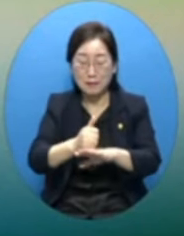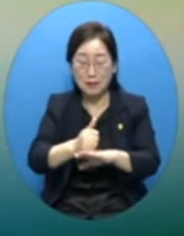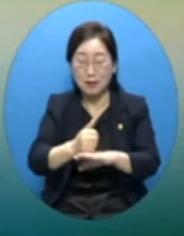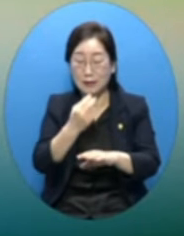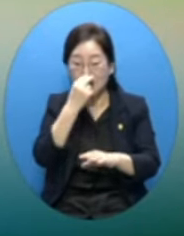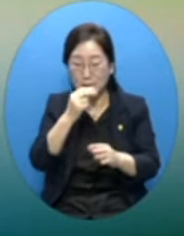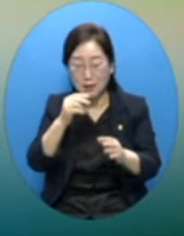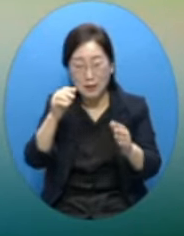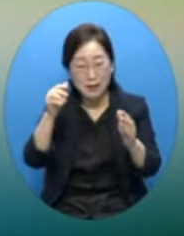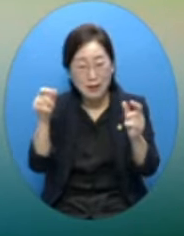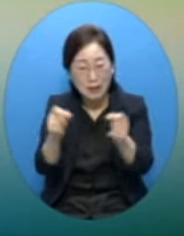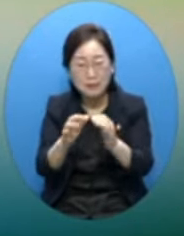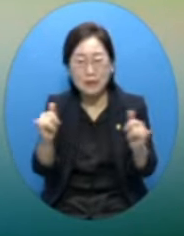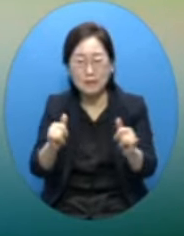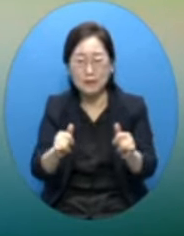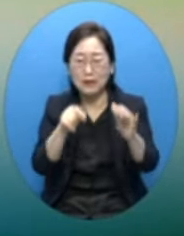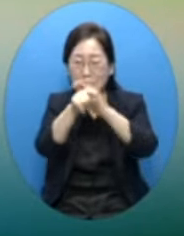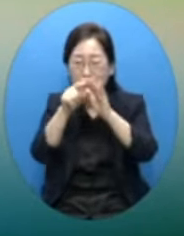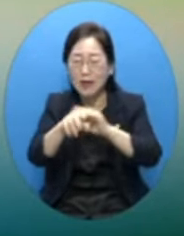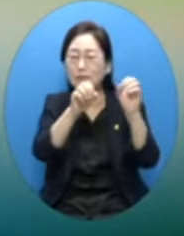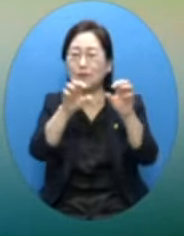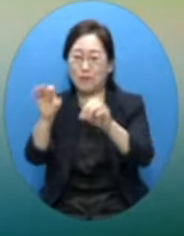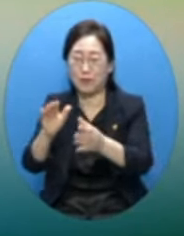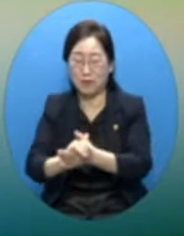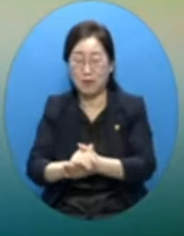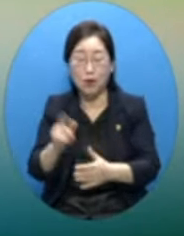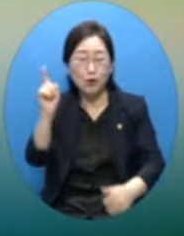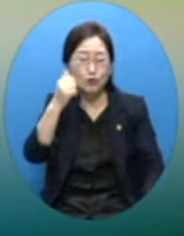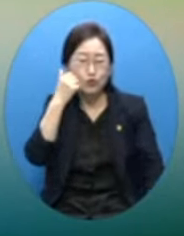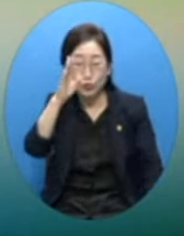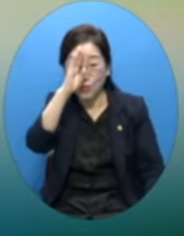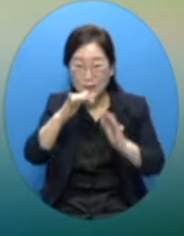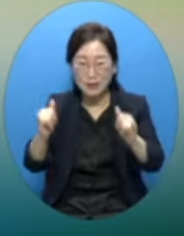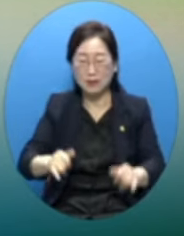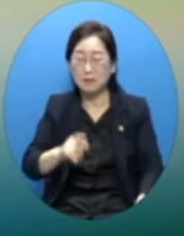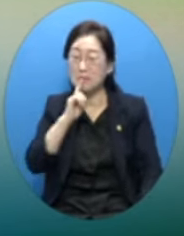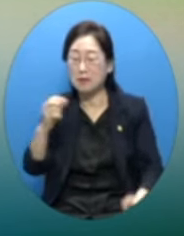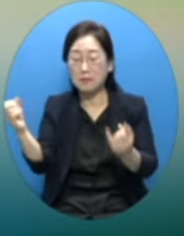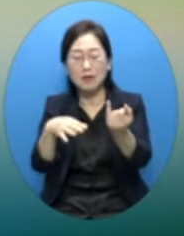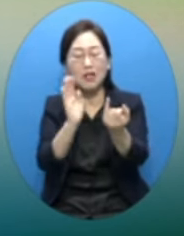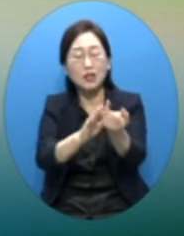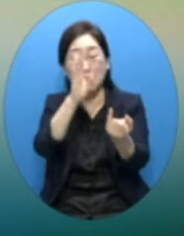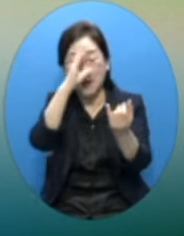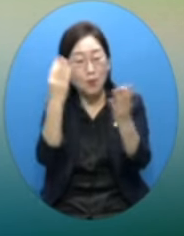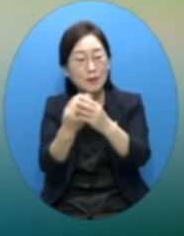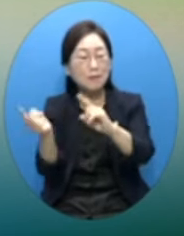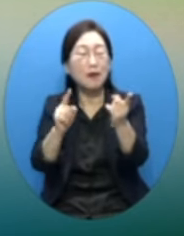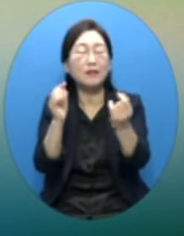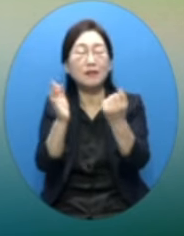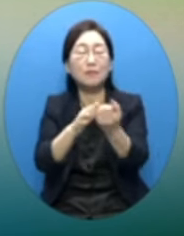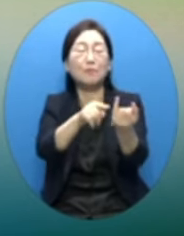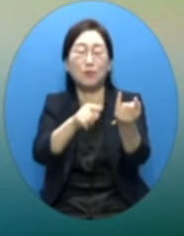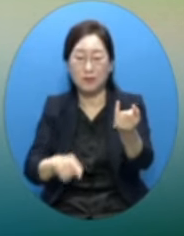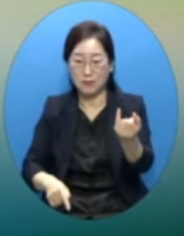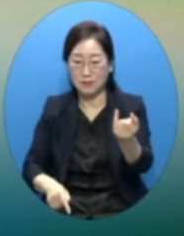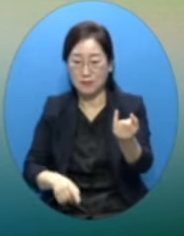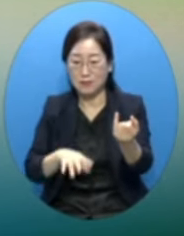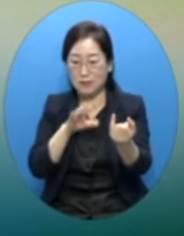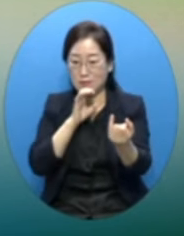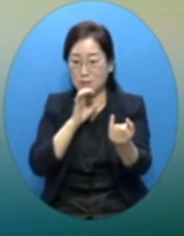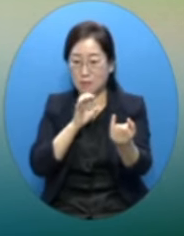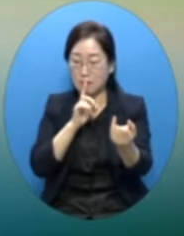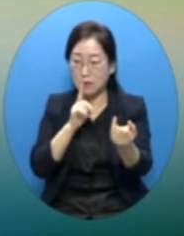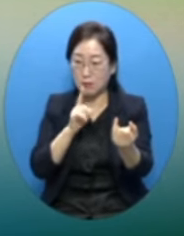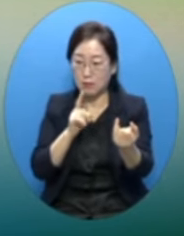전하기 시작했습니다. 그랬더니 어느 날 한 환자가 당신은 나았으니까 그렇게 말할 수 있지 우먼섞인 말을 듣는